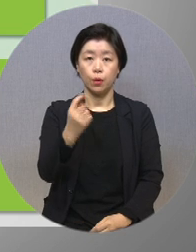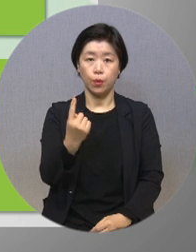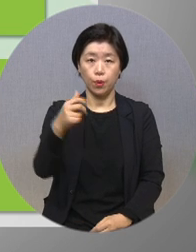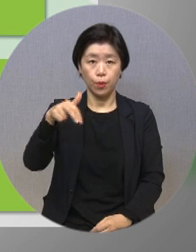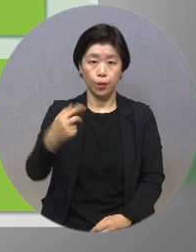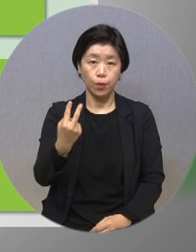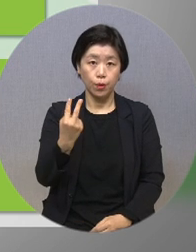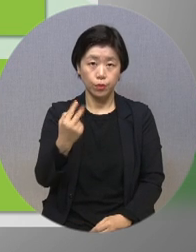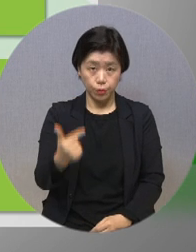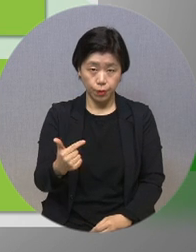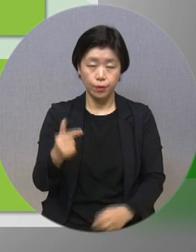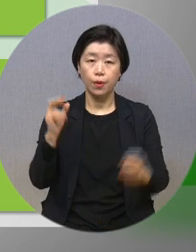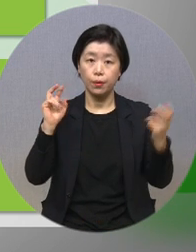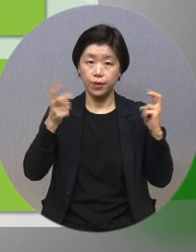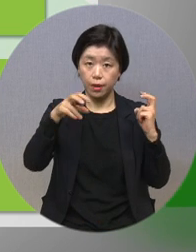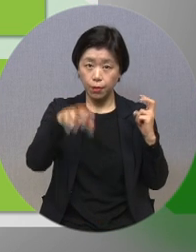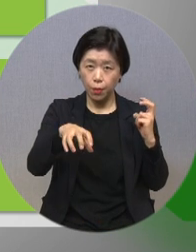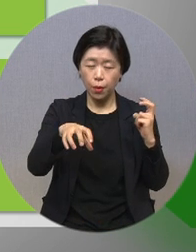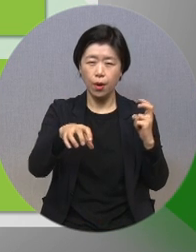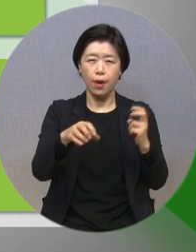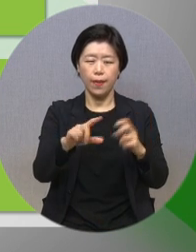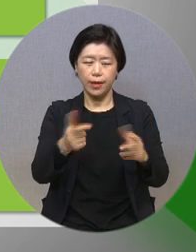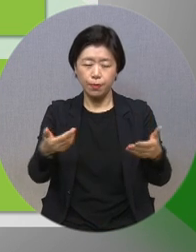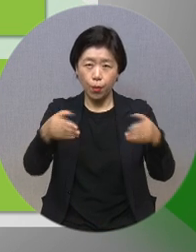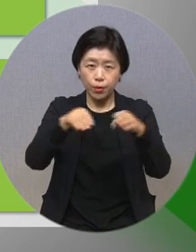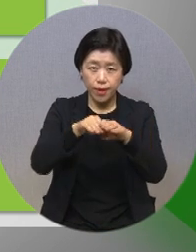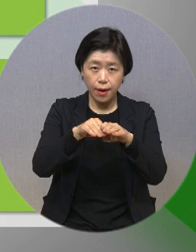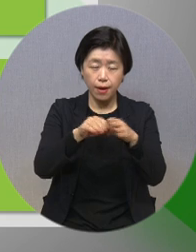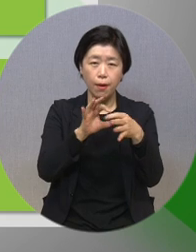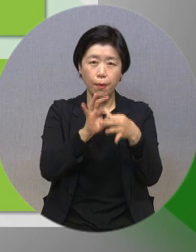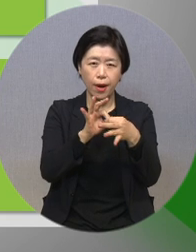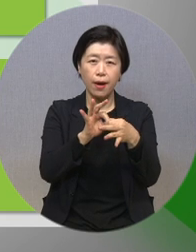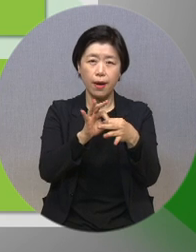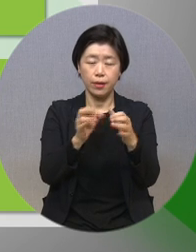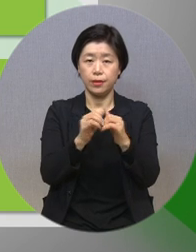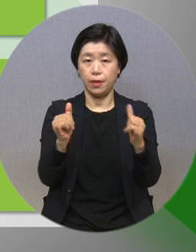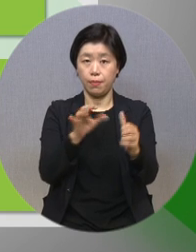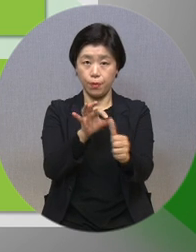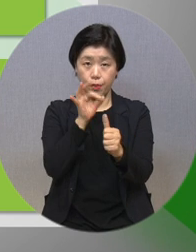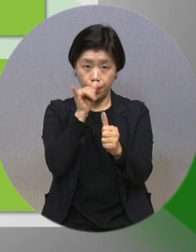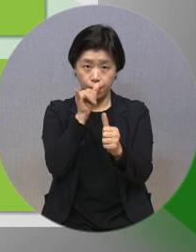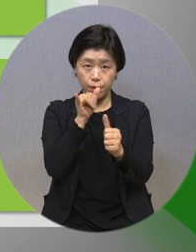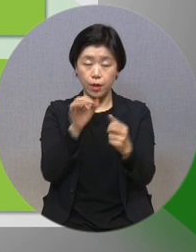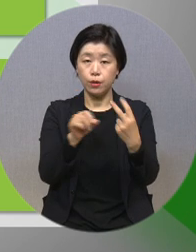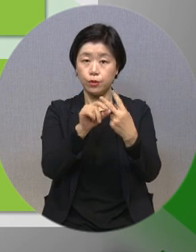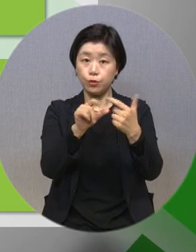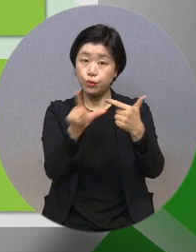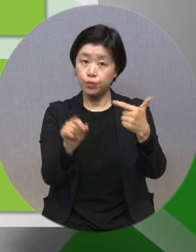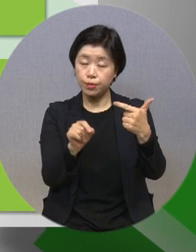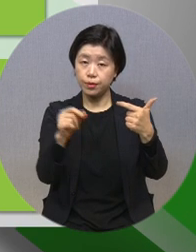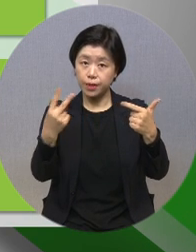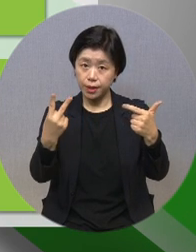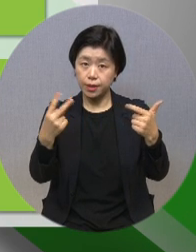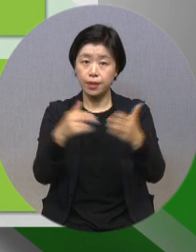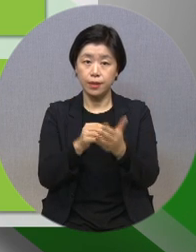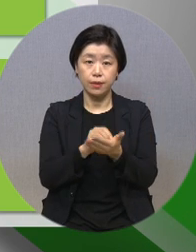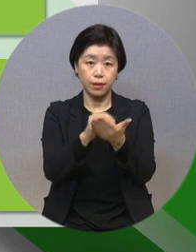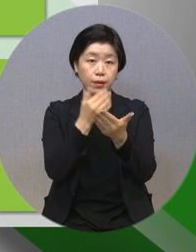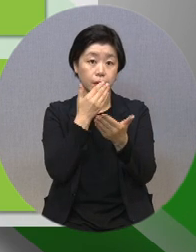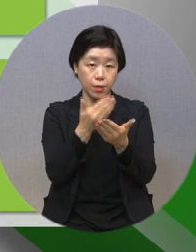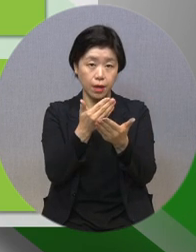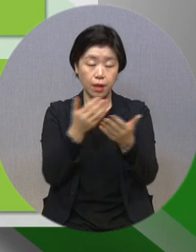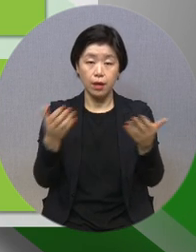오존에서 주입포장 상표 붙잡기 등 기계 조작원을 모집합니다. 접수 마감일은 6월 2일까지며